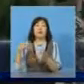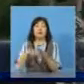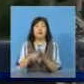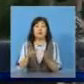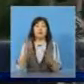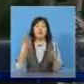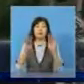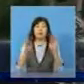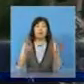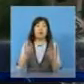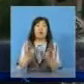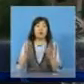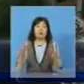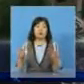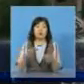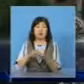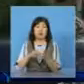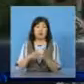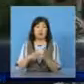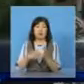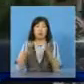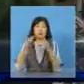ашылды. Соны мақсатымыз сол үйде отырған